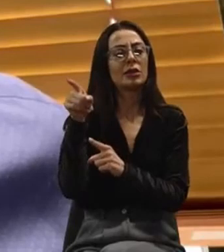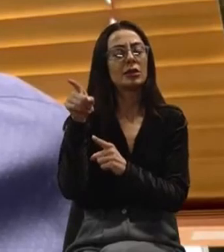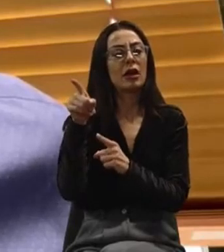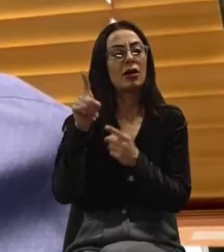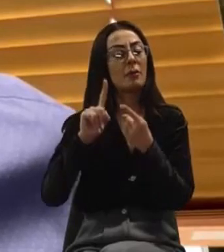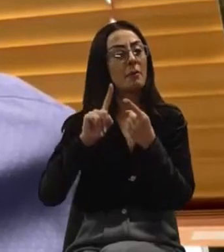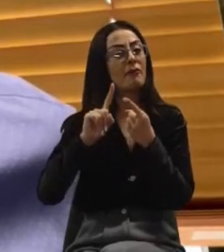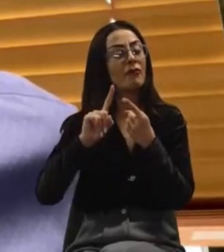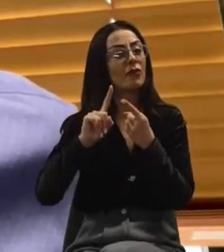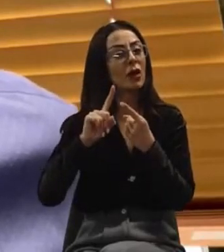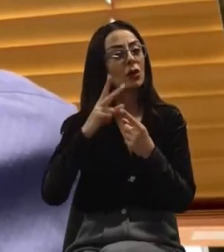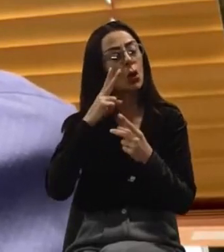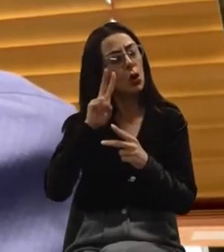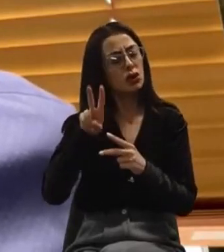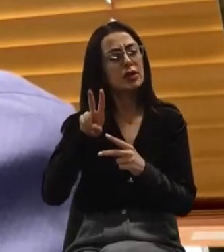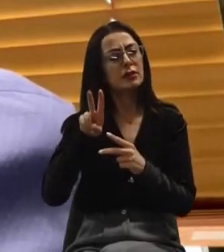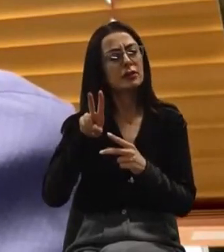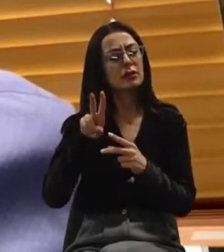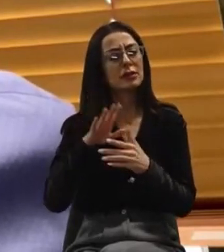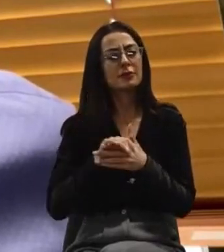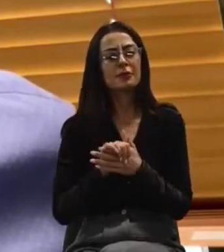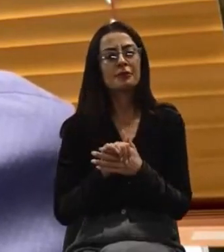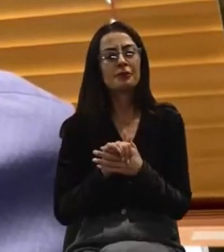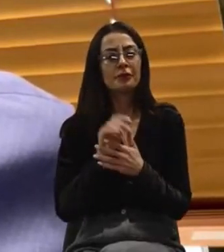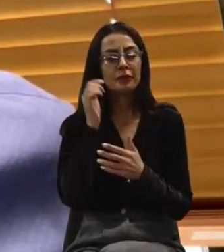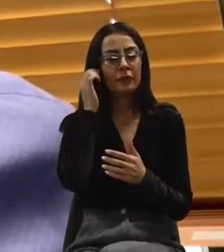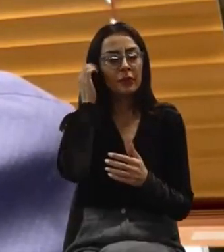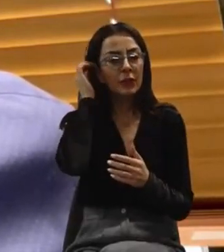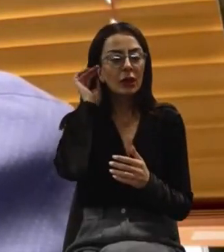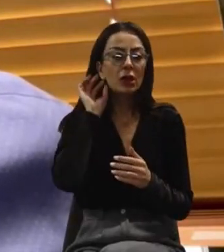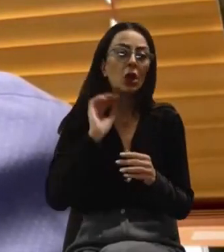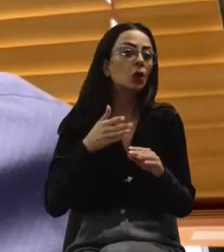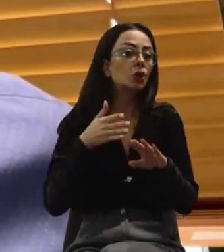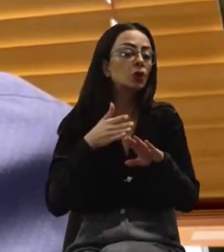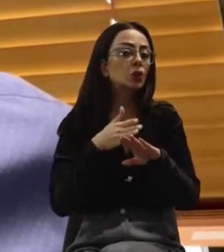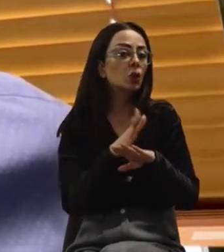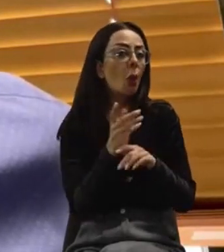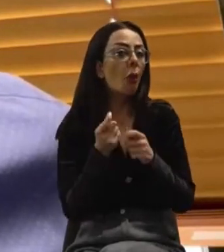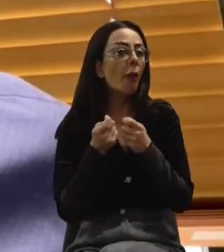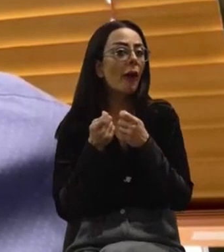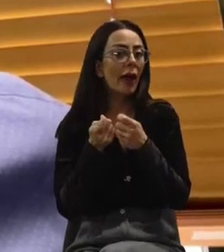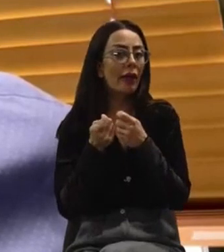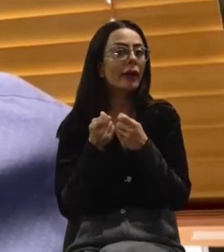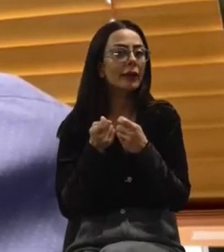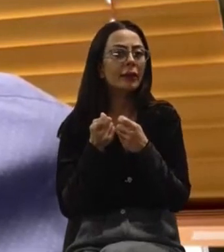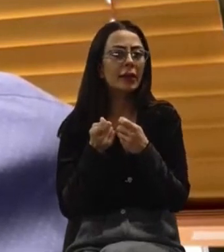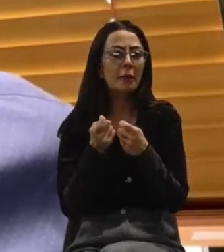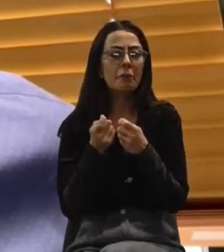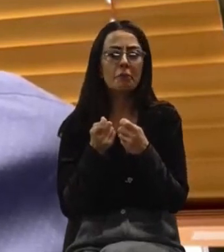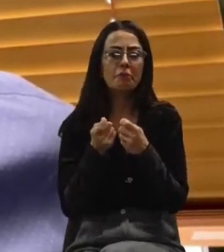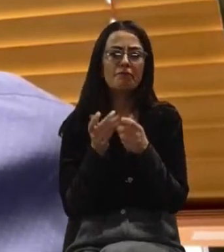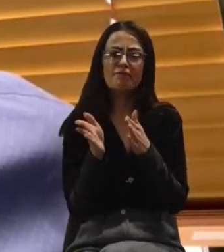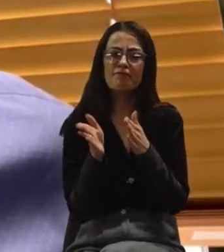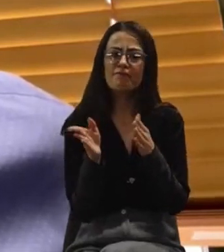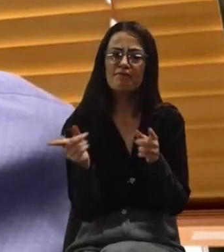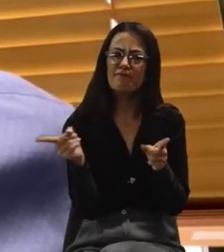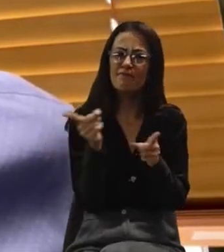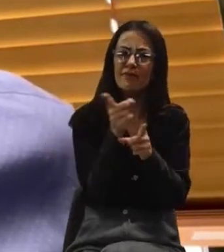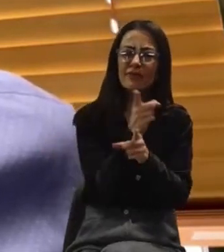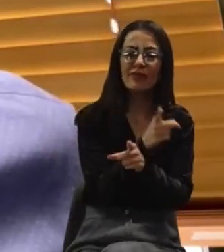başarılı olmuş insanlar asla doğru eğitim geldik iş için doğru eğitimden ziyade